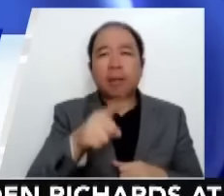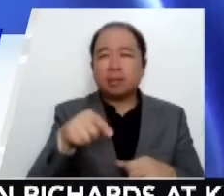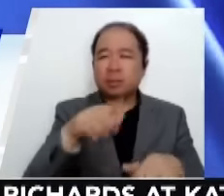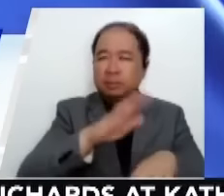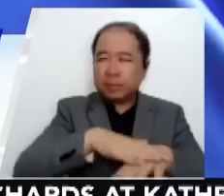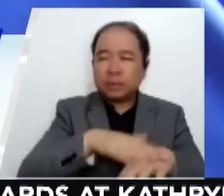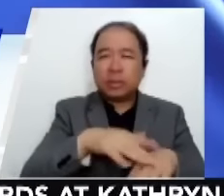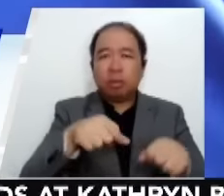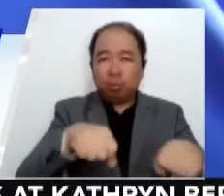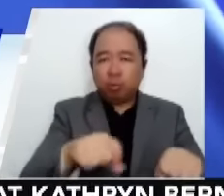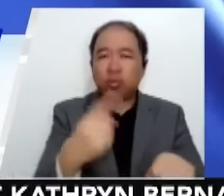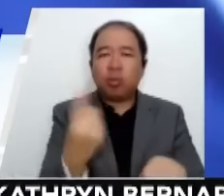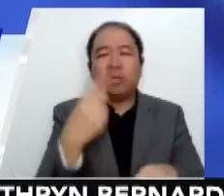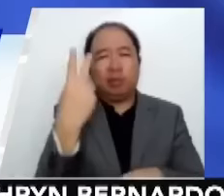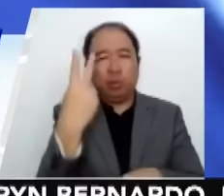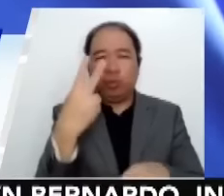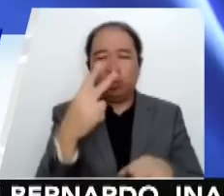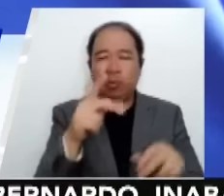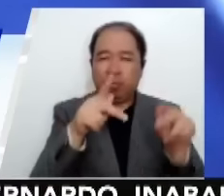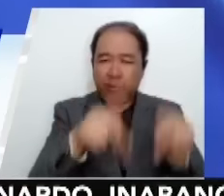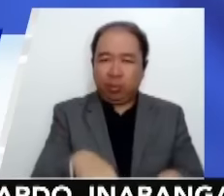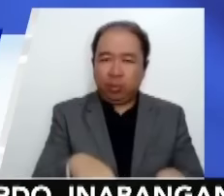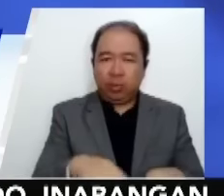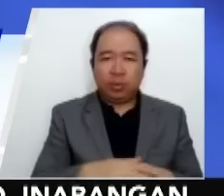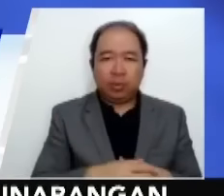helmet. Baba ko muna kayo may helmet.